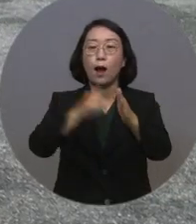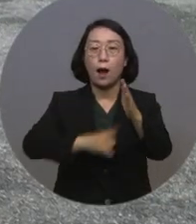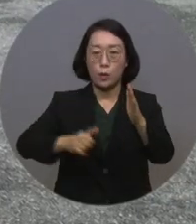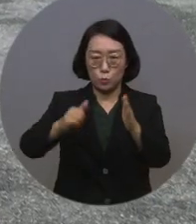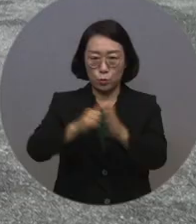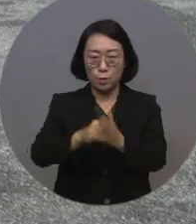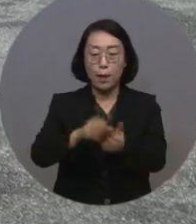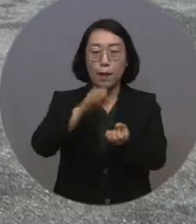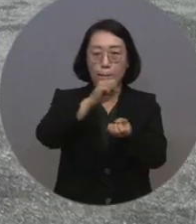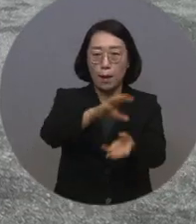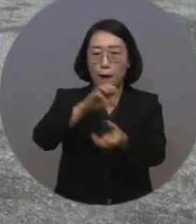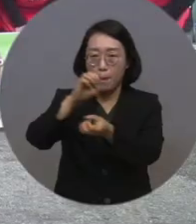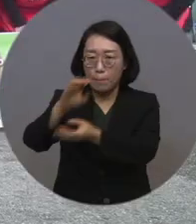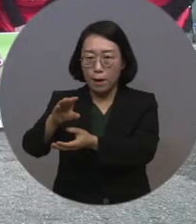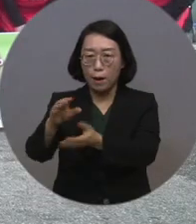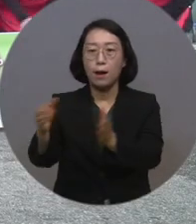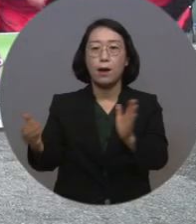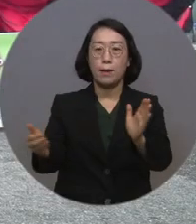가족에게 전달하였습니다